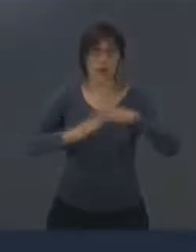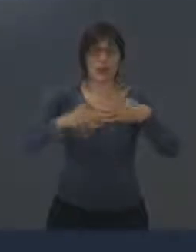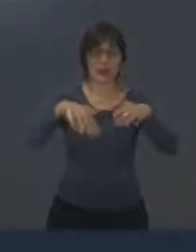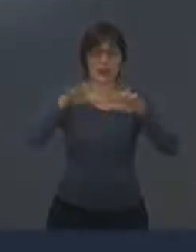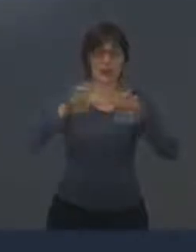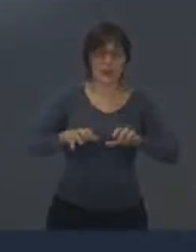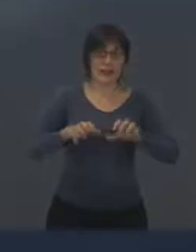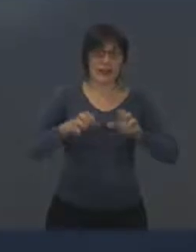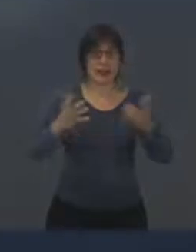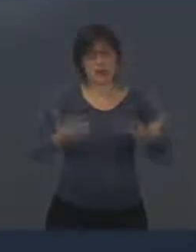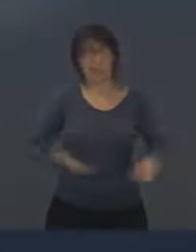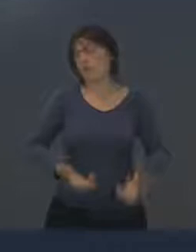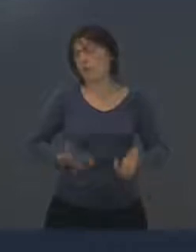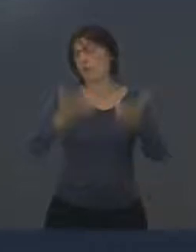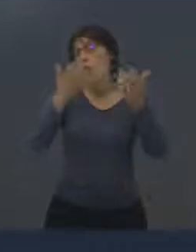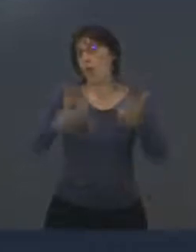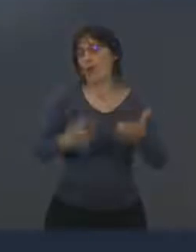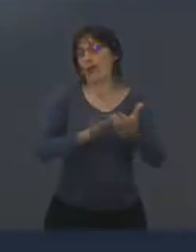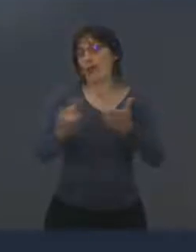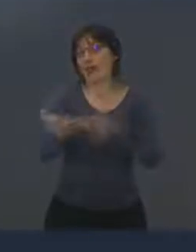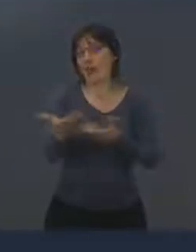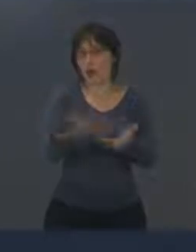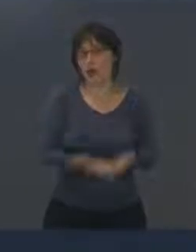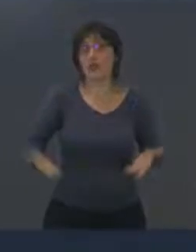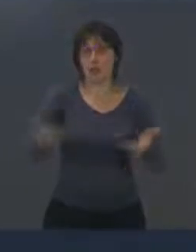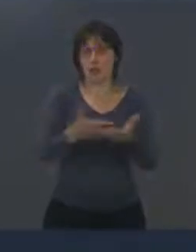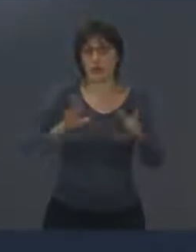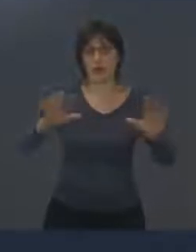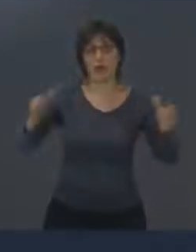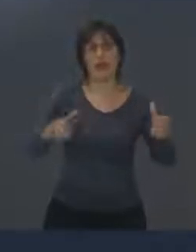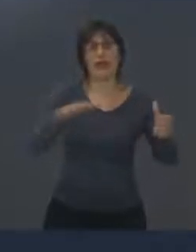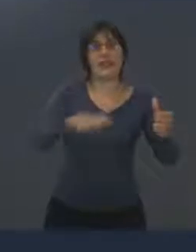la photographie de la situation de la collectivité.